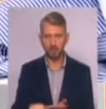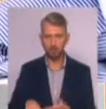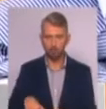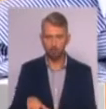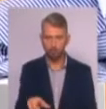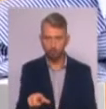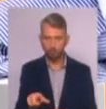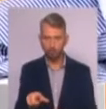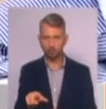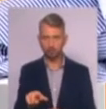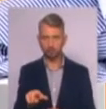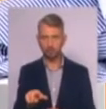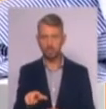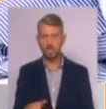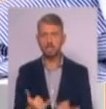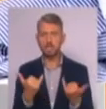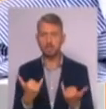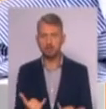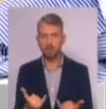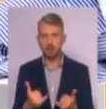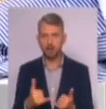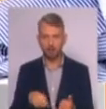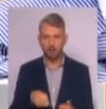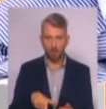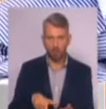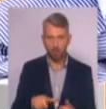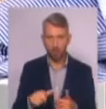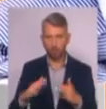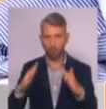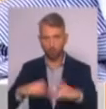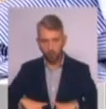дорожку. Тепер провалилося,